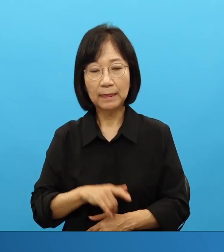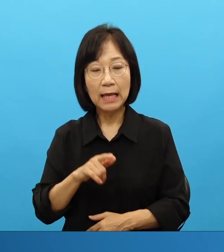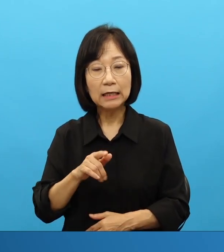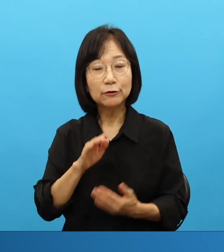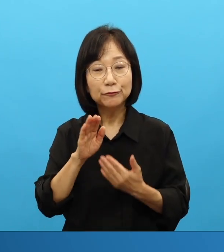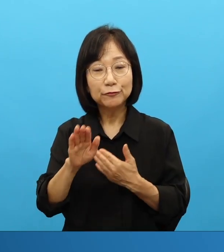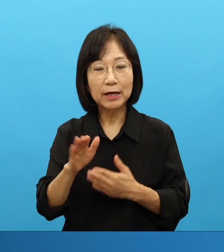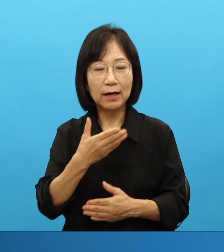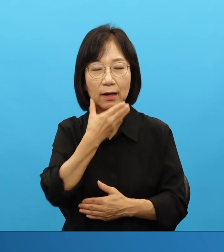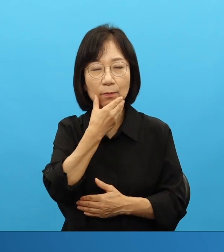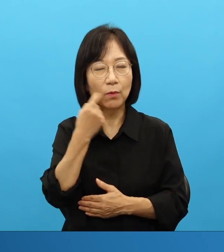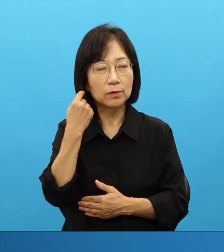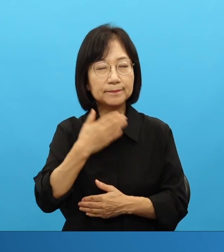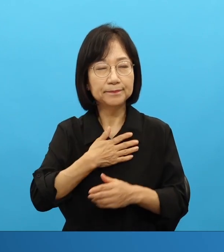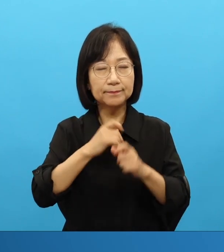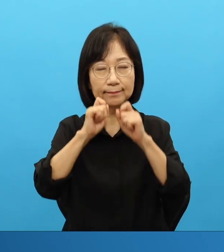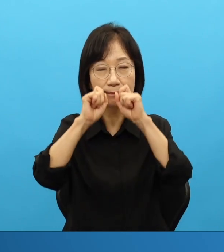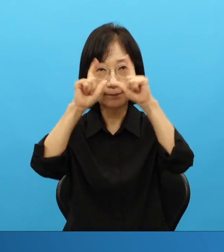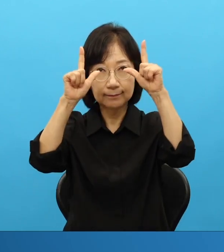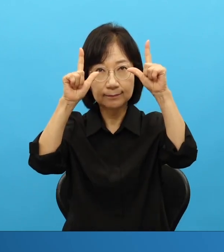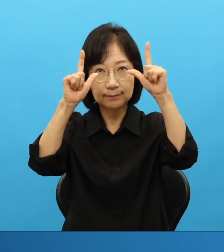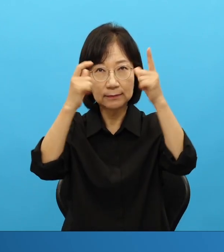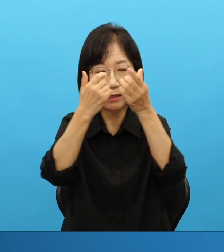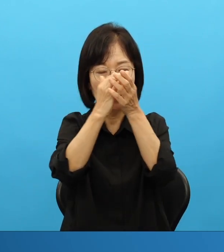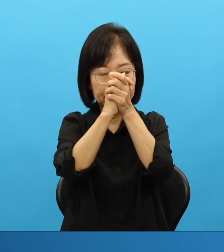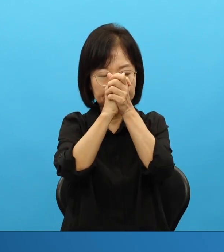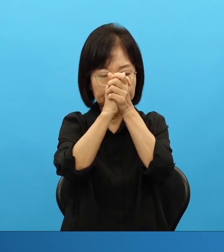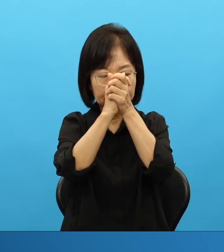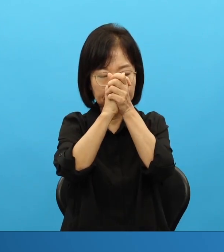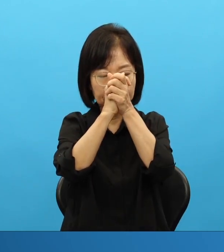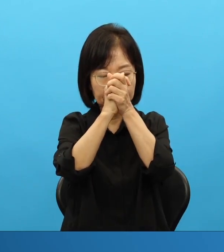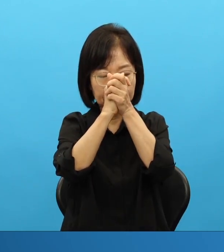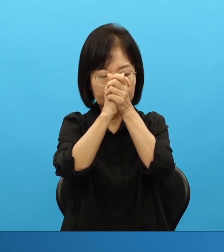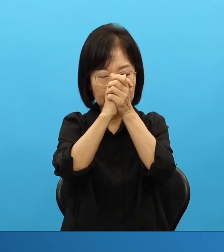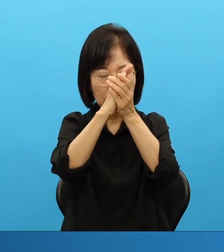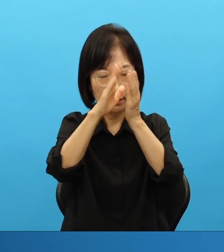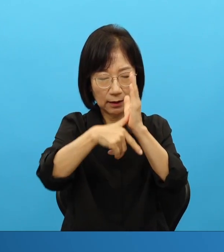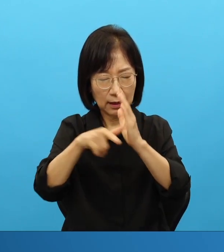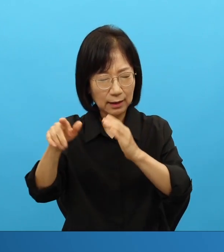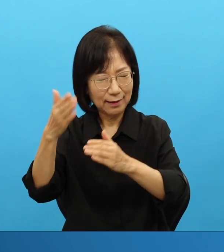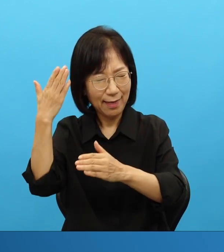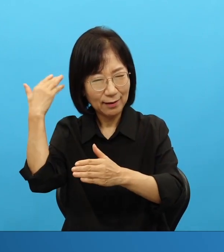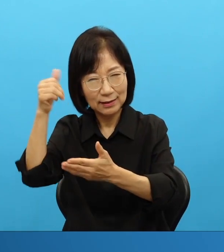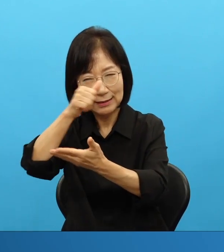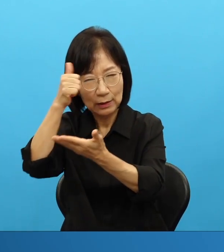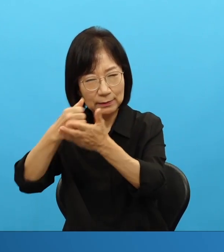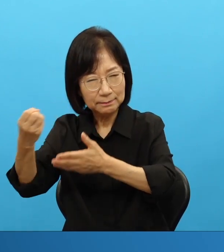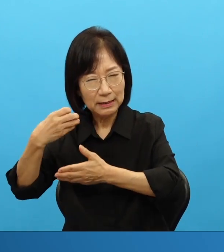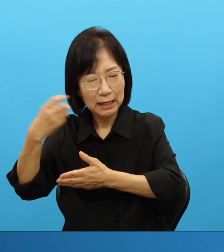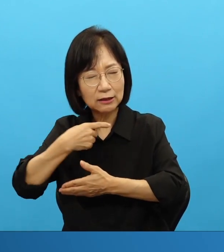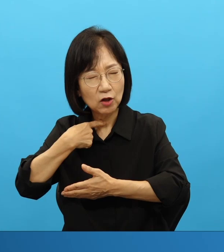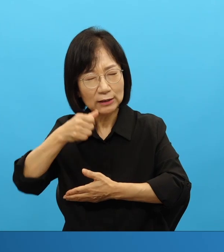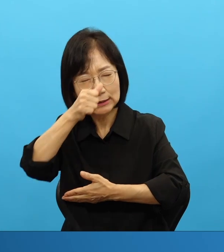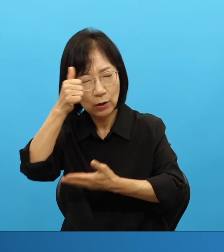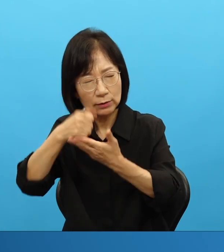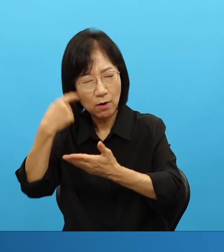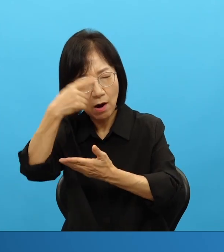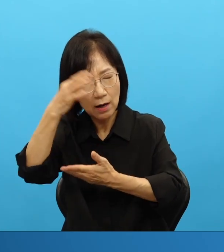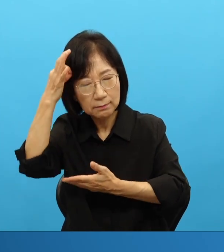깨닫고 기도를 하기 시작하니까 이 장로님 말씀이 맞는 거 생각나는 거예요. 그래서 하신